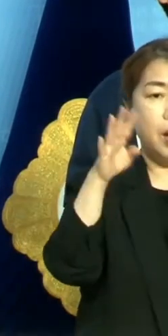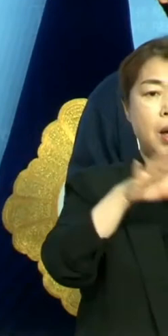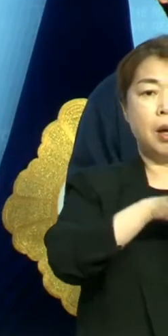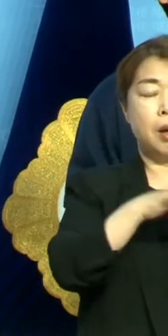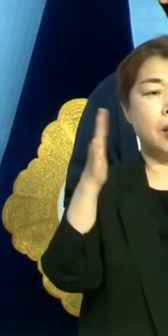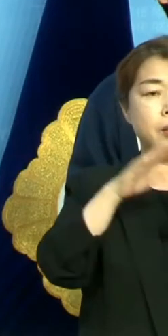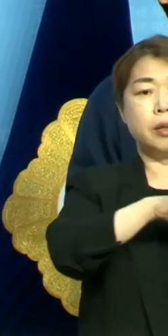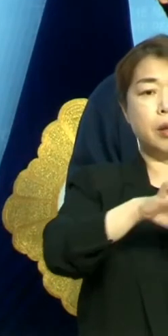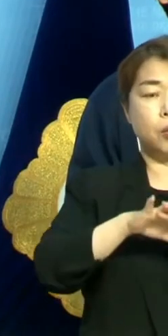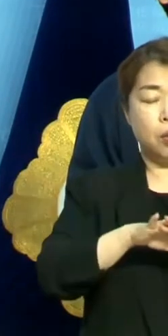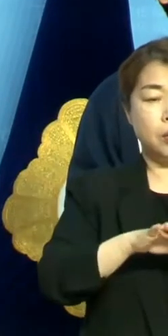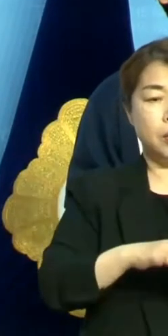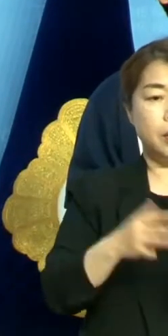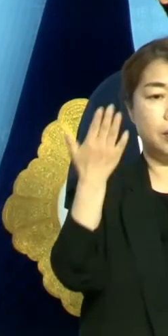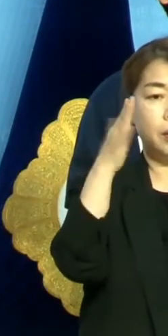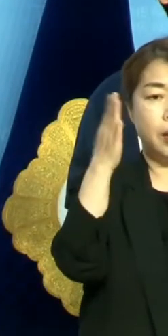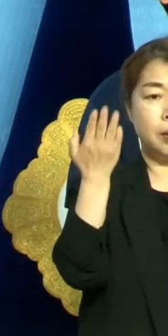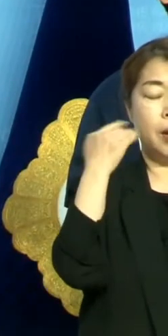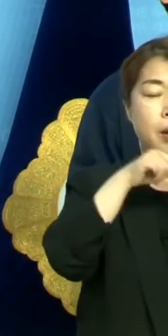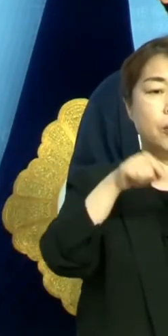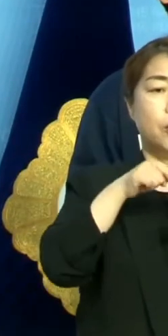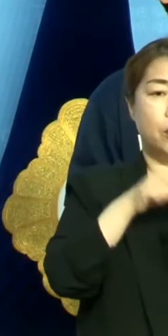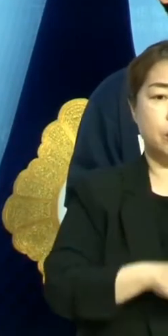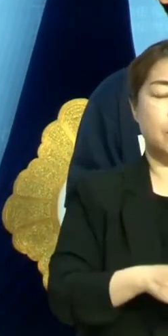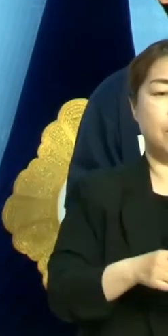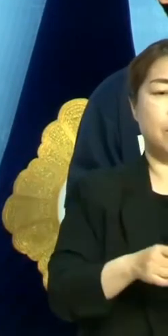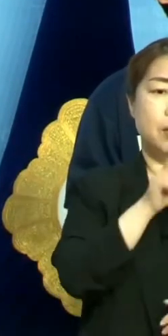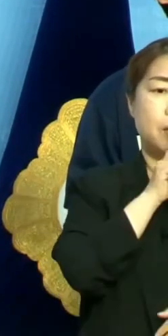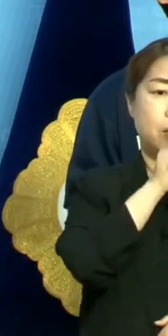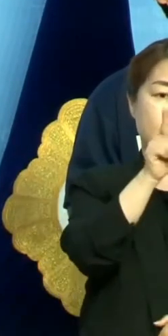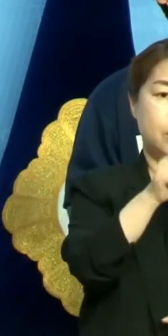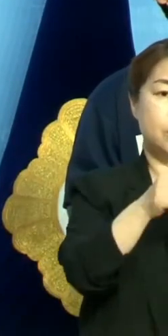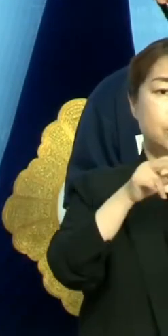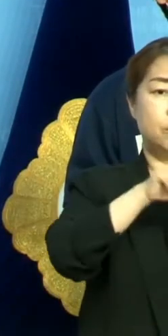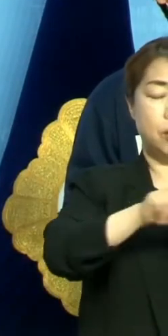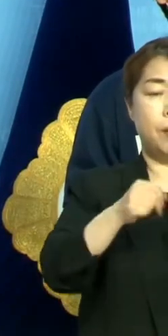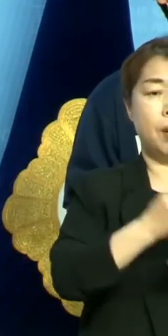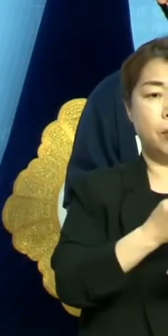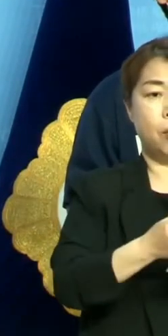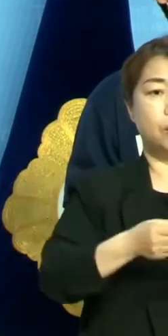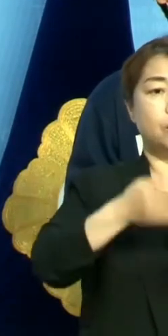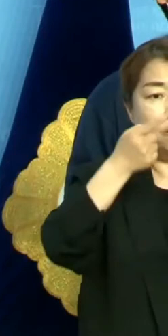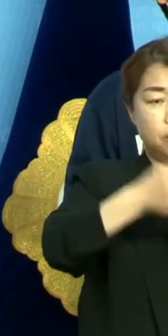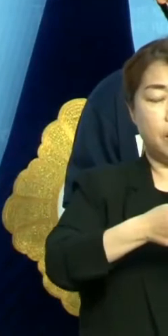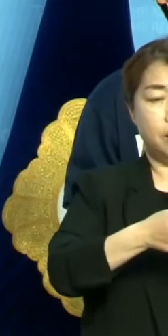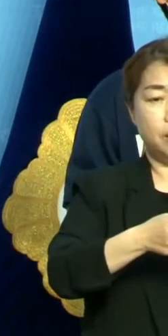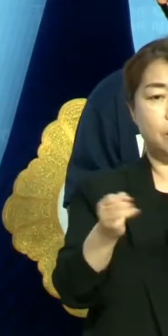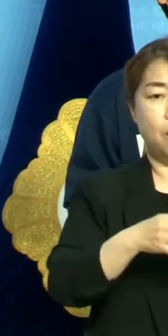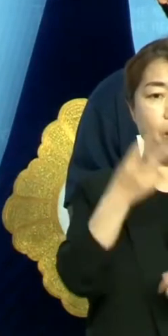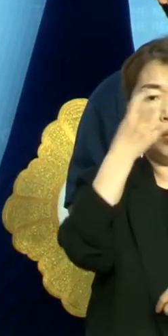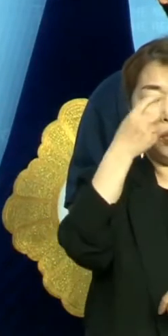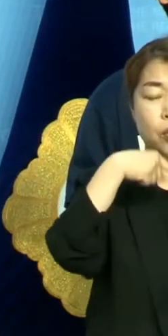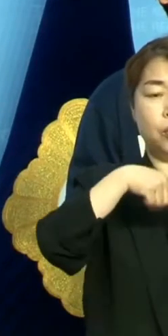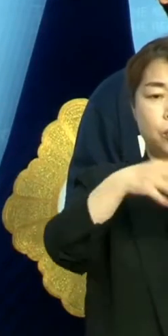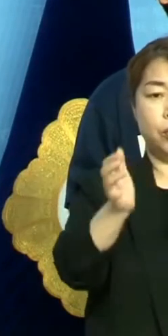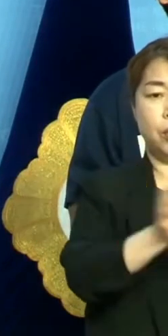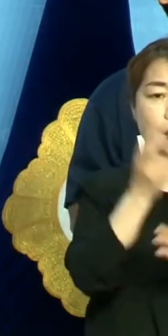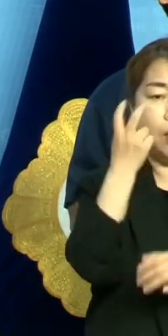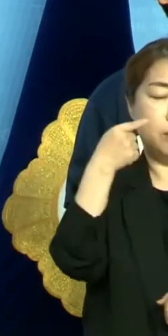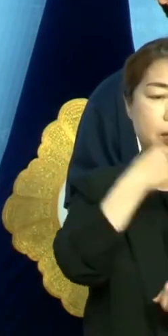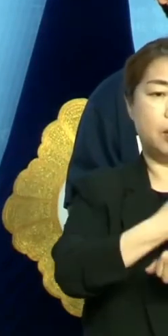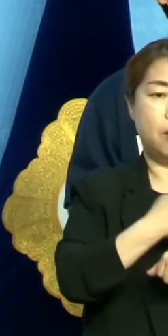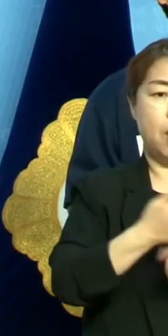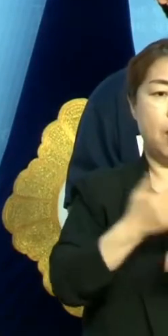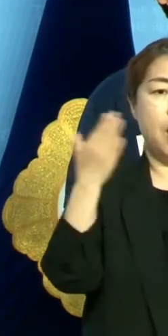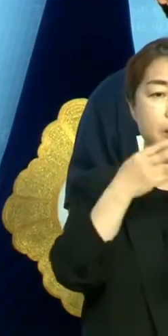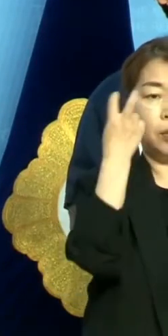전국 대학의 등록금 반환 소송 취하 강호 중간과 교육부의 관리감독 책임 강아 그리고 학생 교육